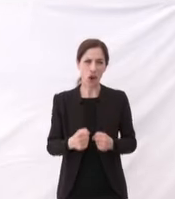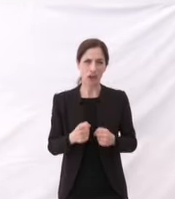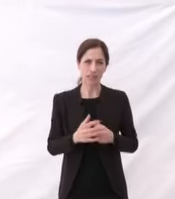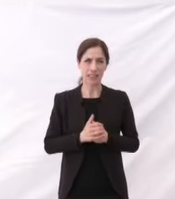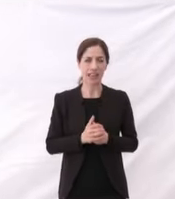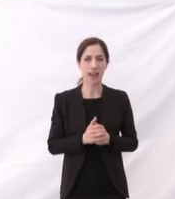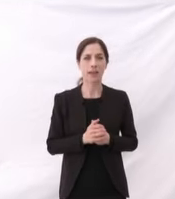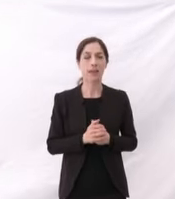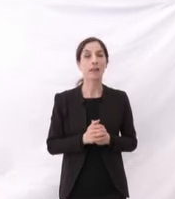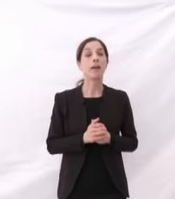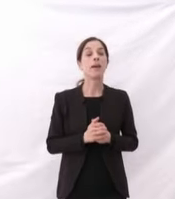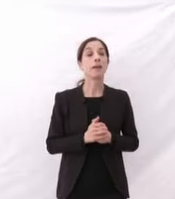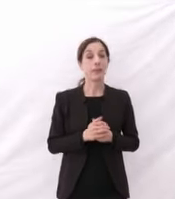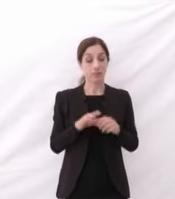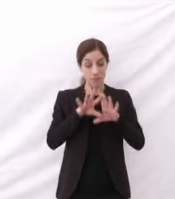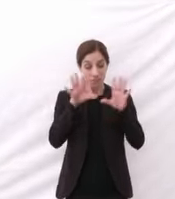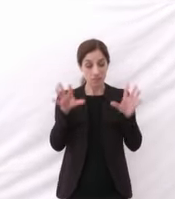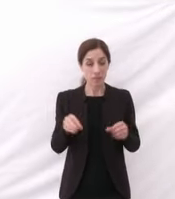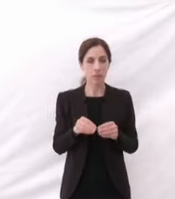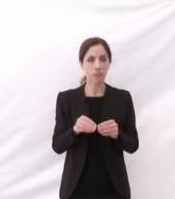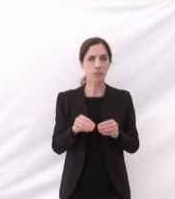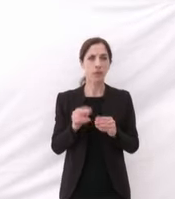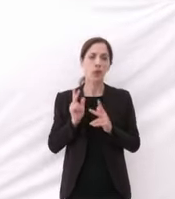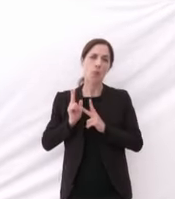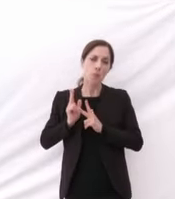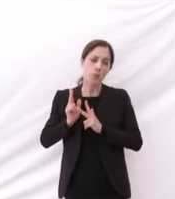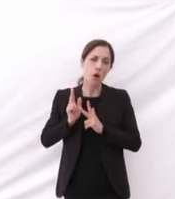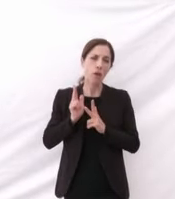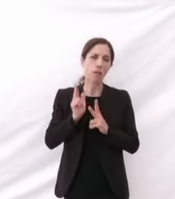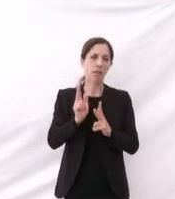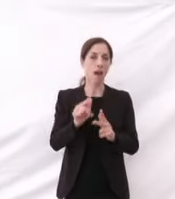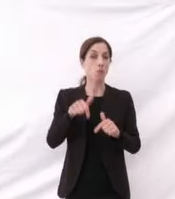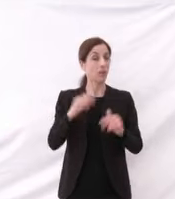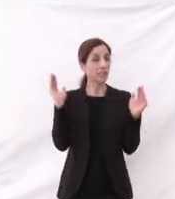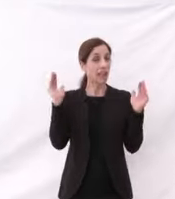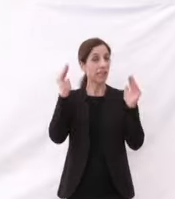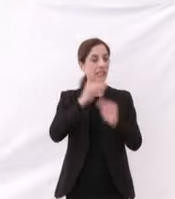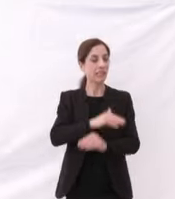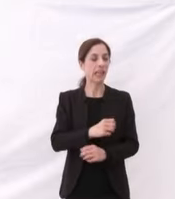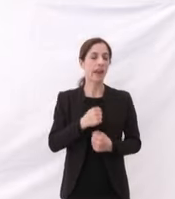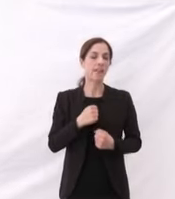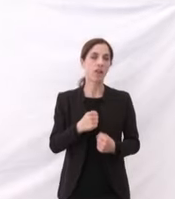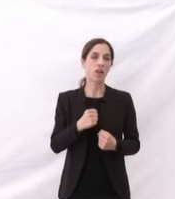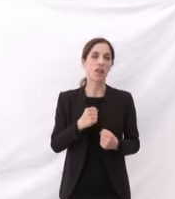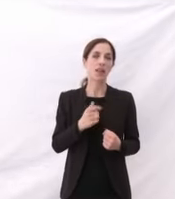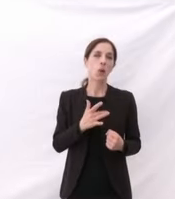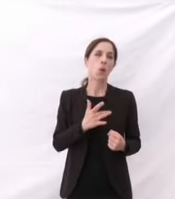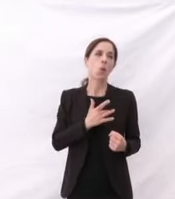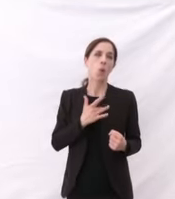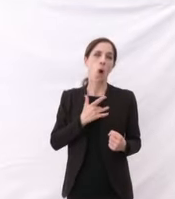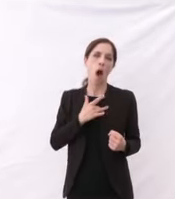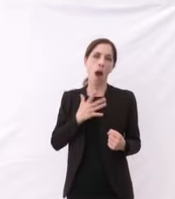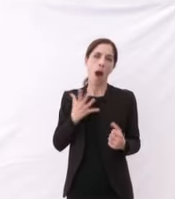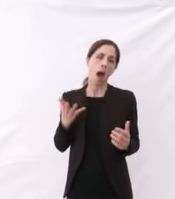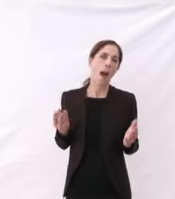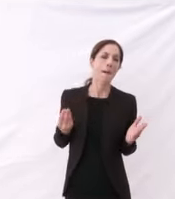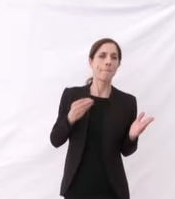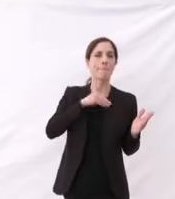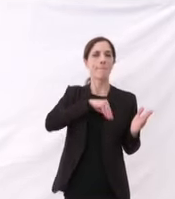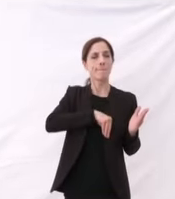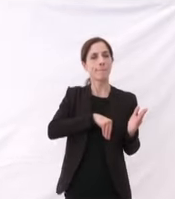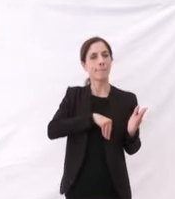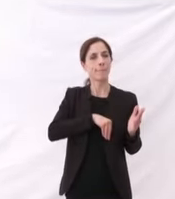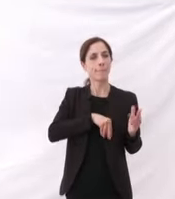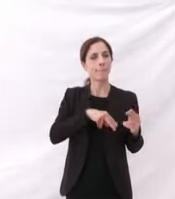tutto questo con più forza questa sera dentro il nostro cuore, non